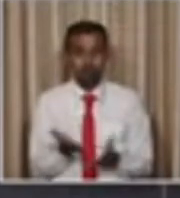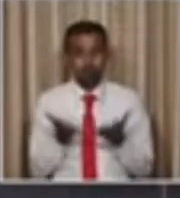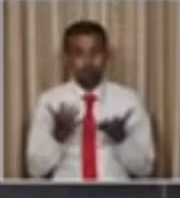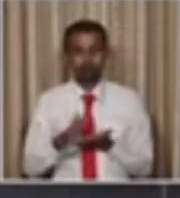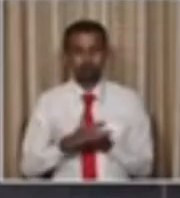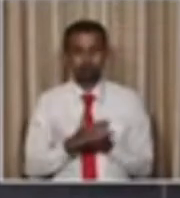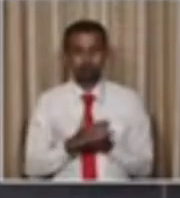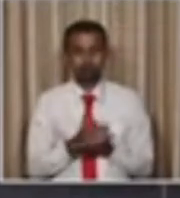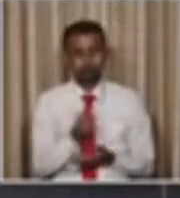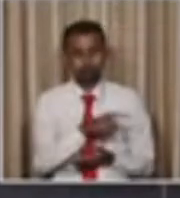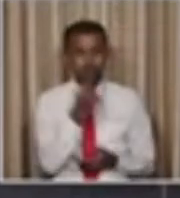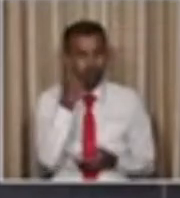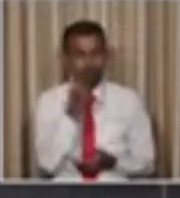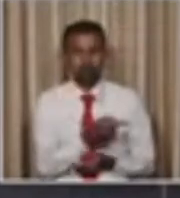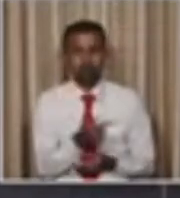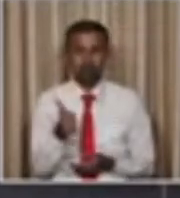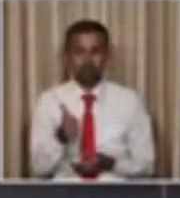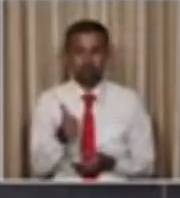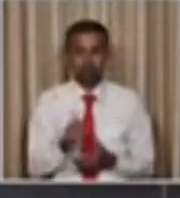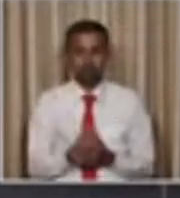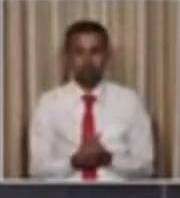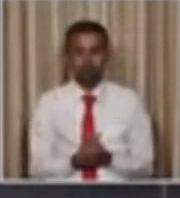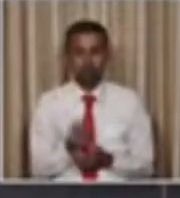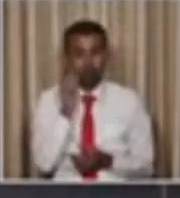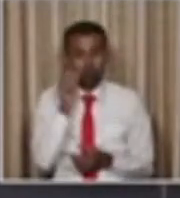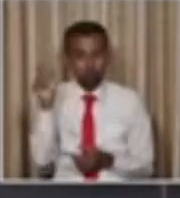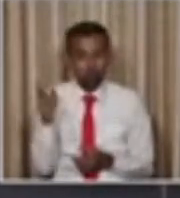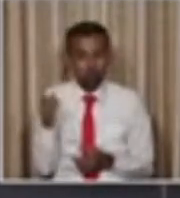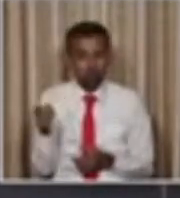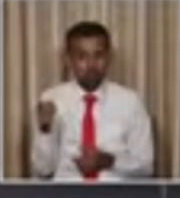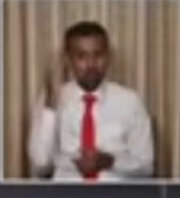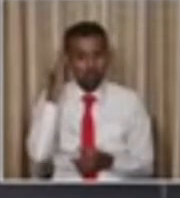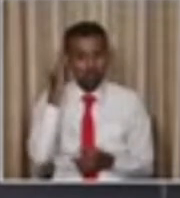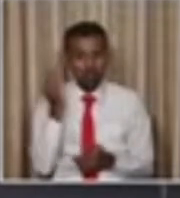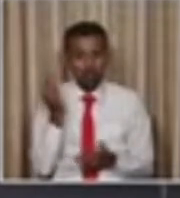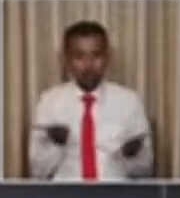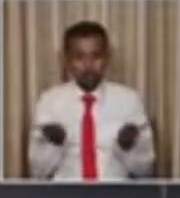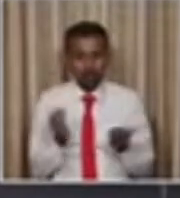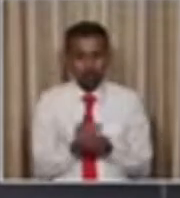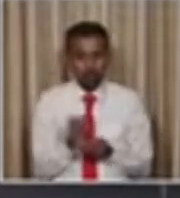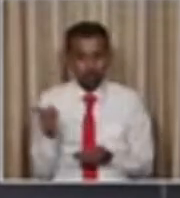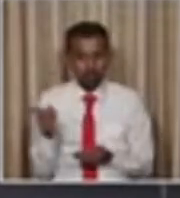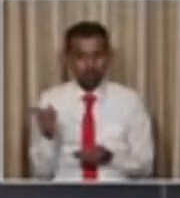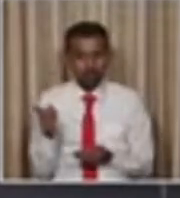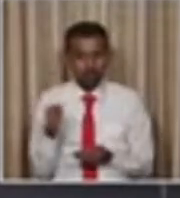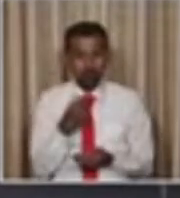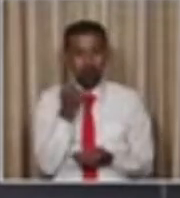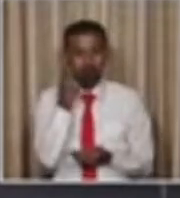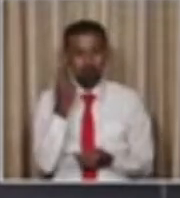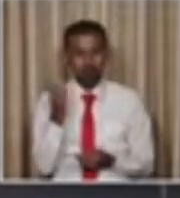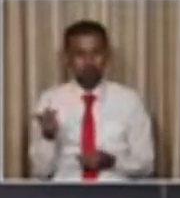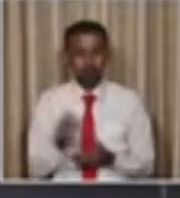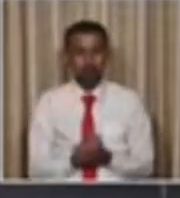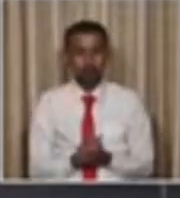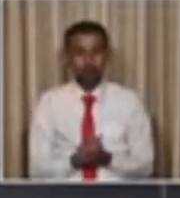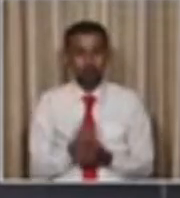කවුරු හරි ගැන හිතන එක එහෙම මොකද මම හිතන්නේ එතුමාටත් දැන් ගැහණු දරුවෙක් ඉන්න හින්දා එතුමාටත් මේක ගැන හිතනවා ඇති